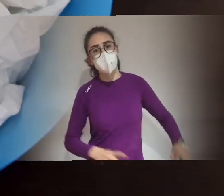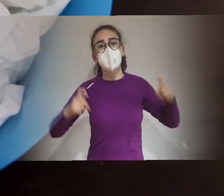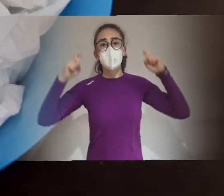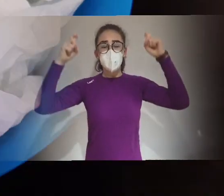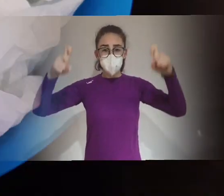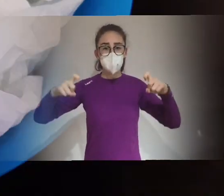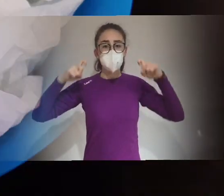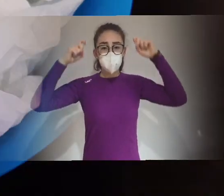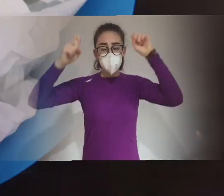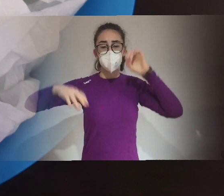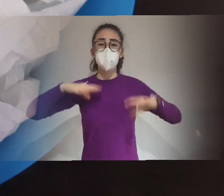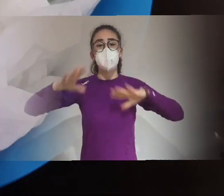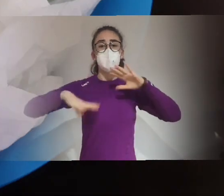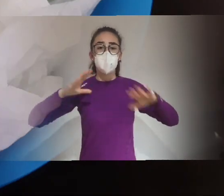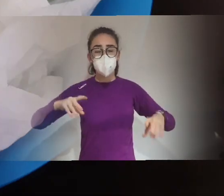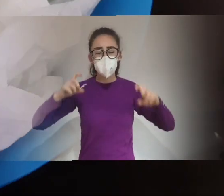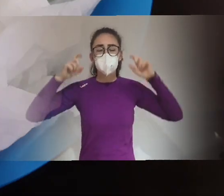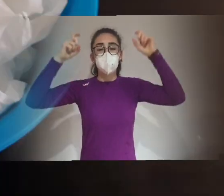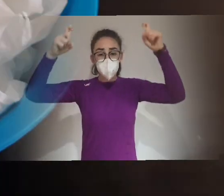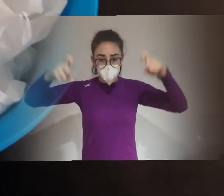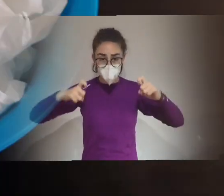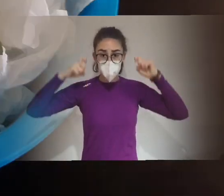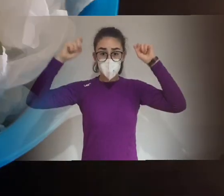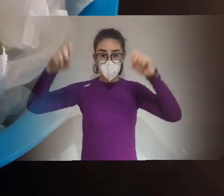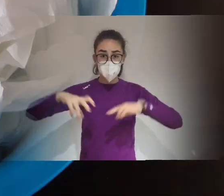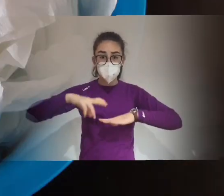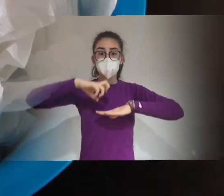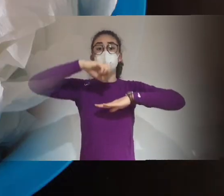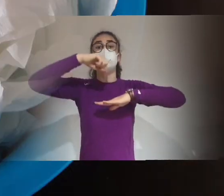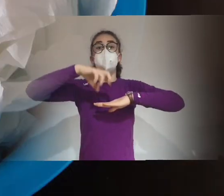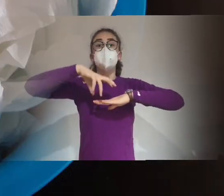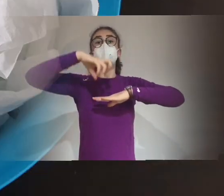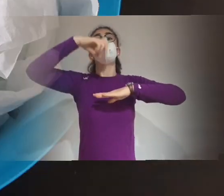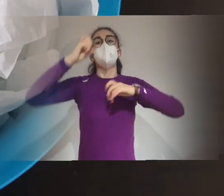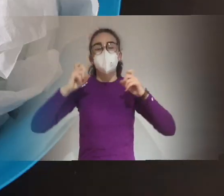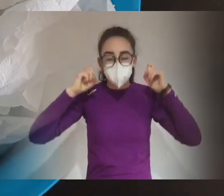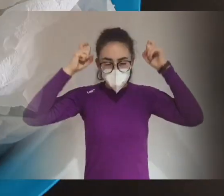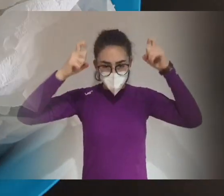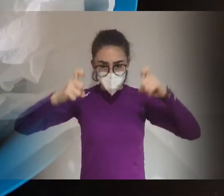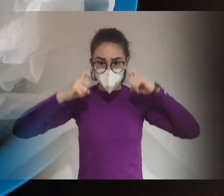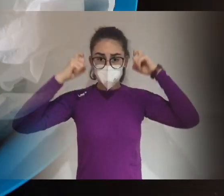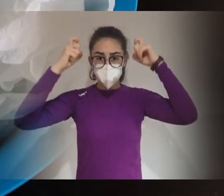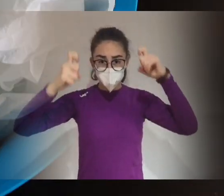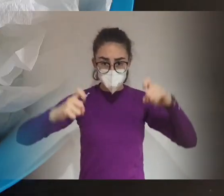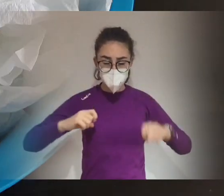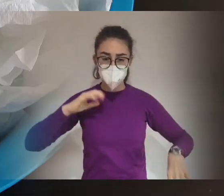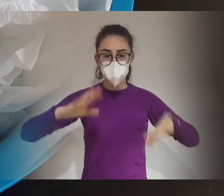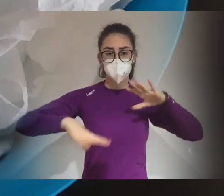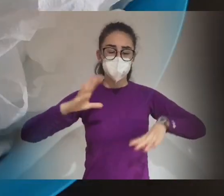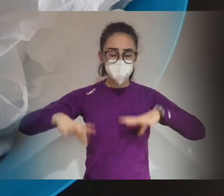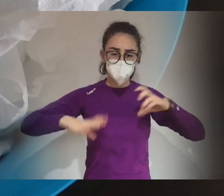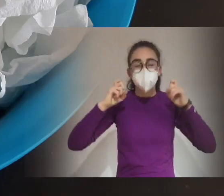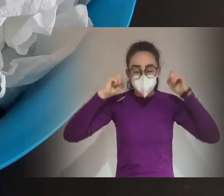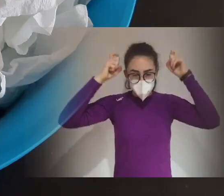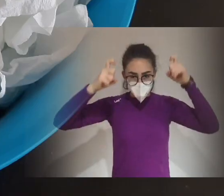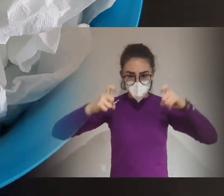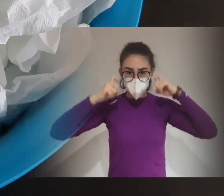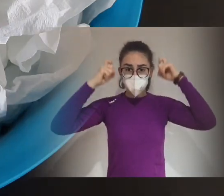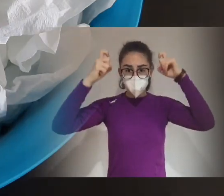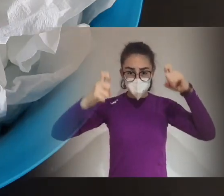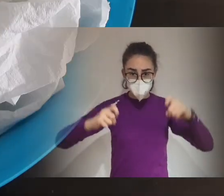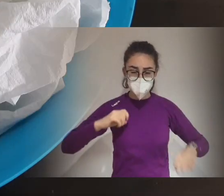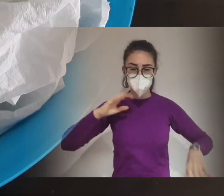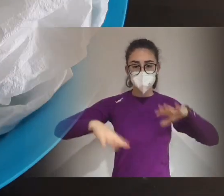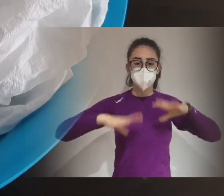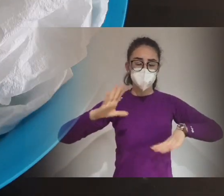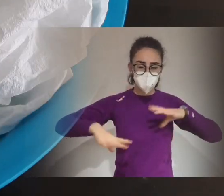fins a l'últim alè. No vull morir ni un segon abans que arribi la meva hora." Va continuar movent les cames i xipollejant